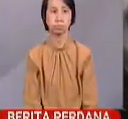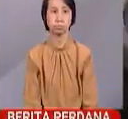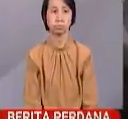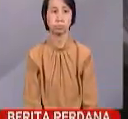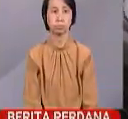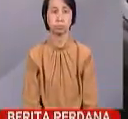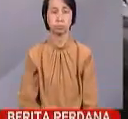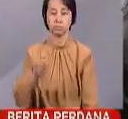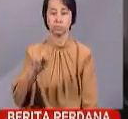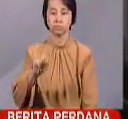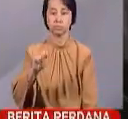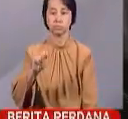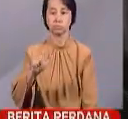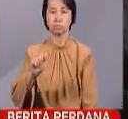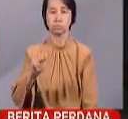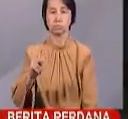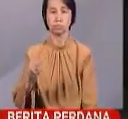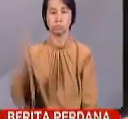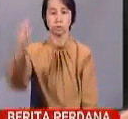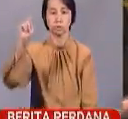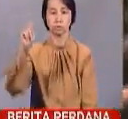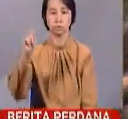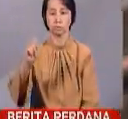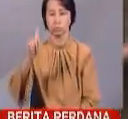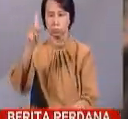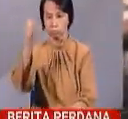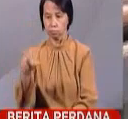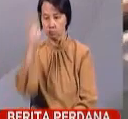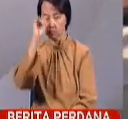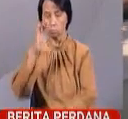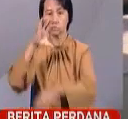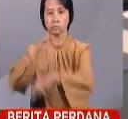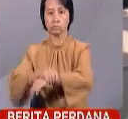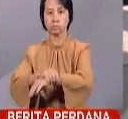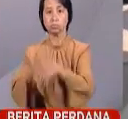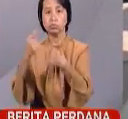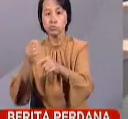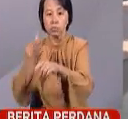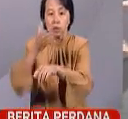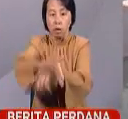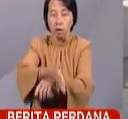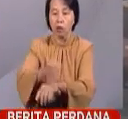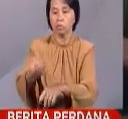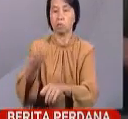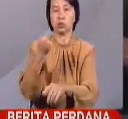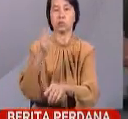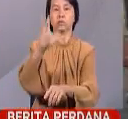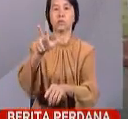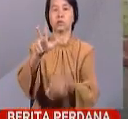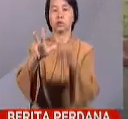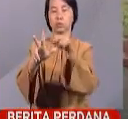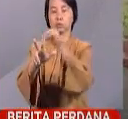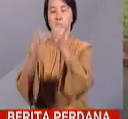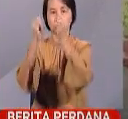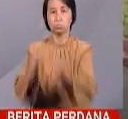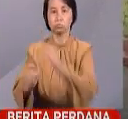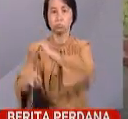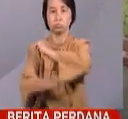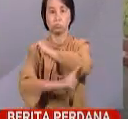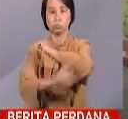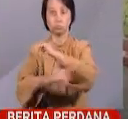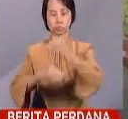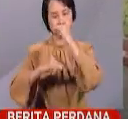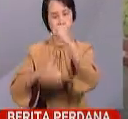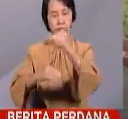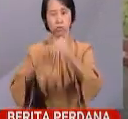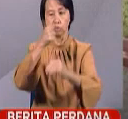Di Salak Tinggi, Sepang, seorang lelaki ditahan kerana cuba merentas negeri. Dia antara tiga individu yang turut dikenakan kompaun